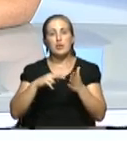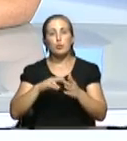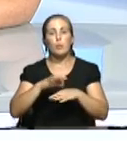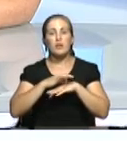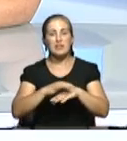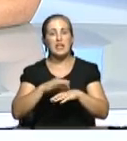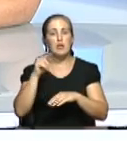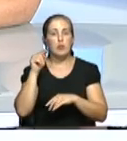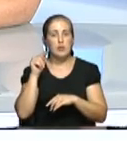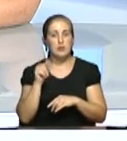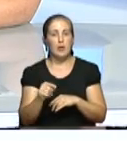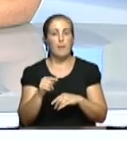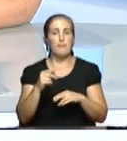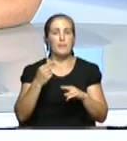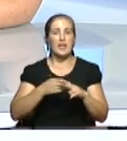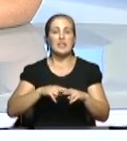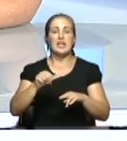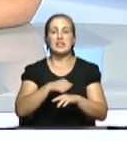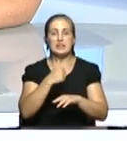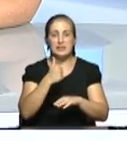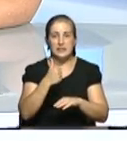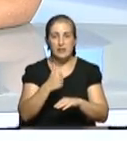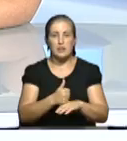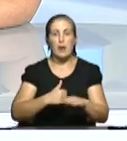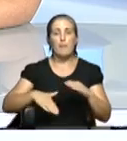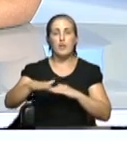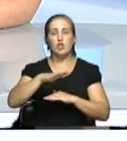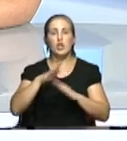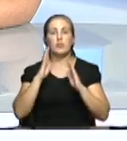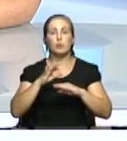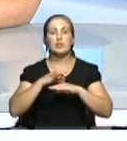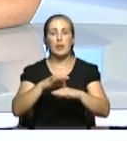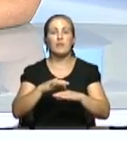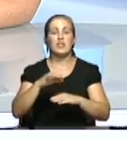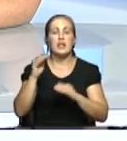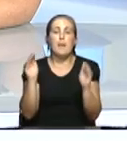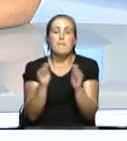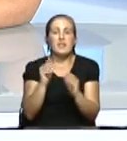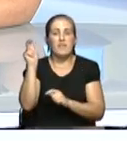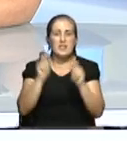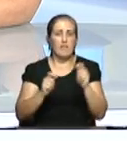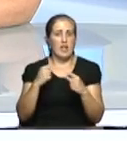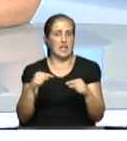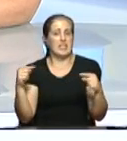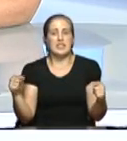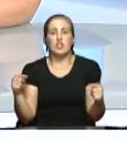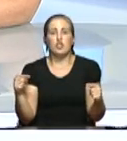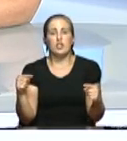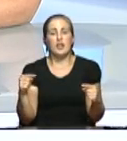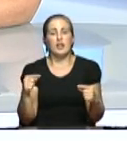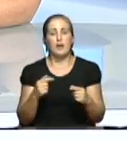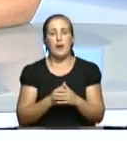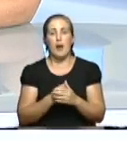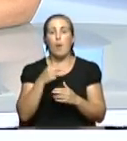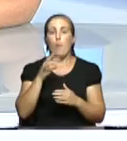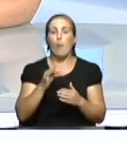именно там это от основная отправная площадка будет для проведения мини-фестиваль и различных это ну вот по